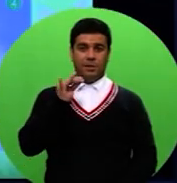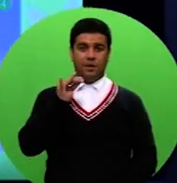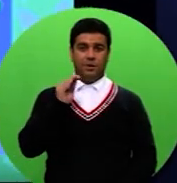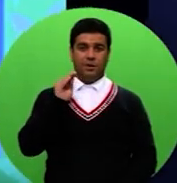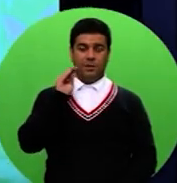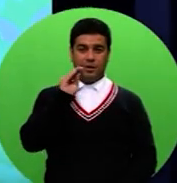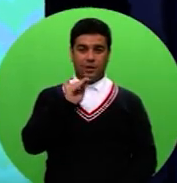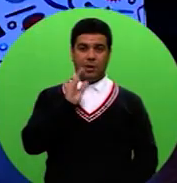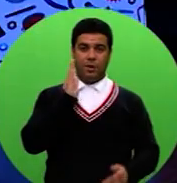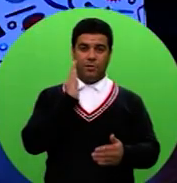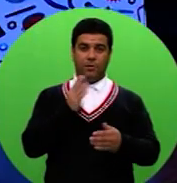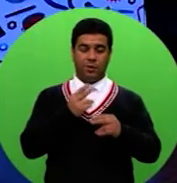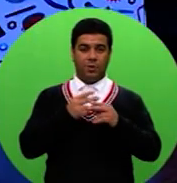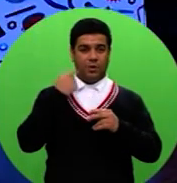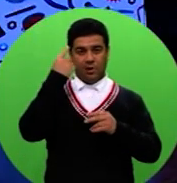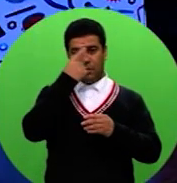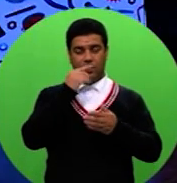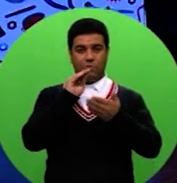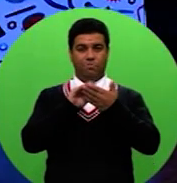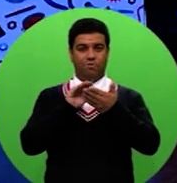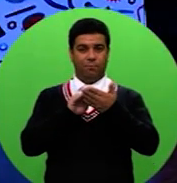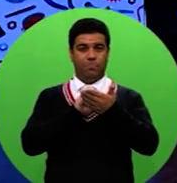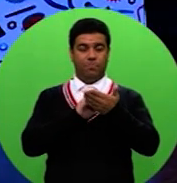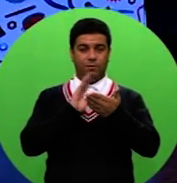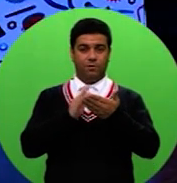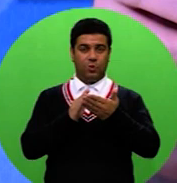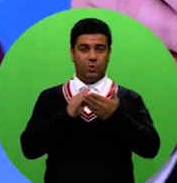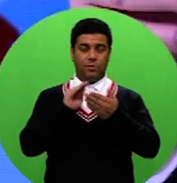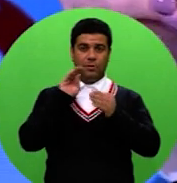и приставим к голове.